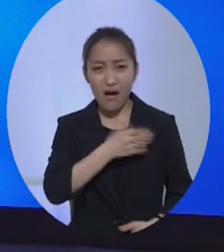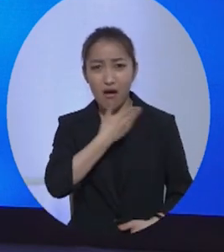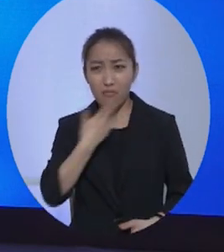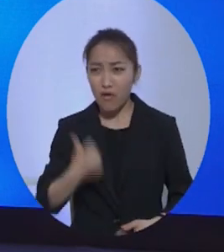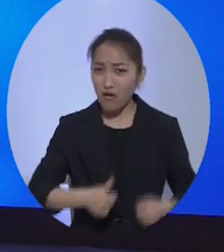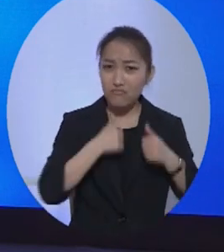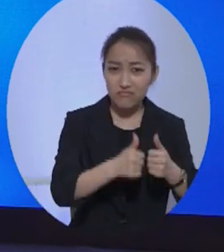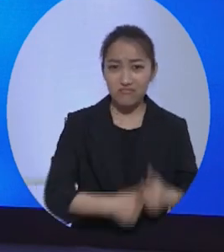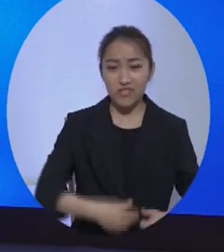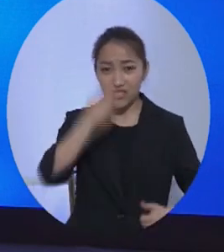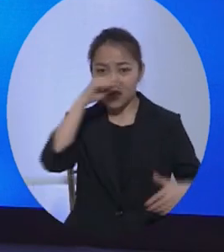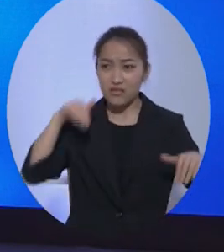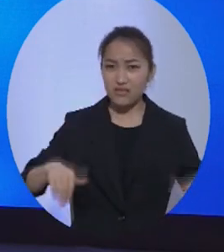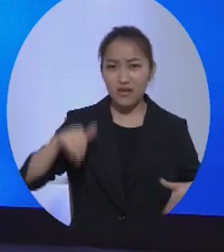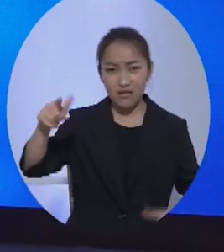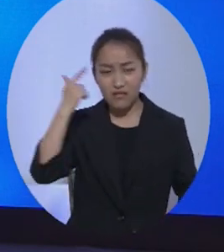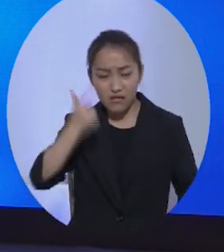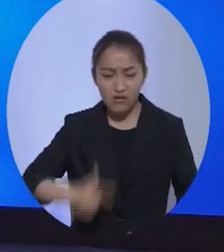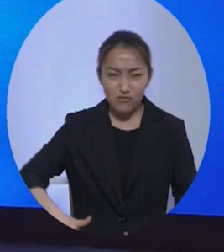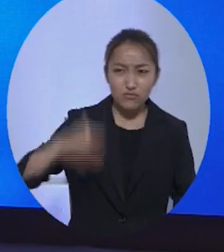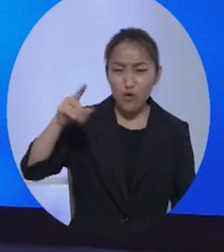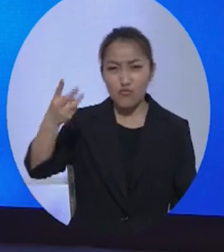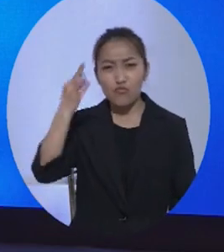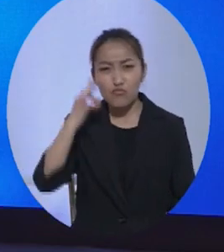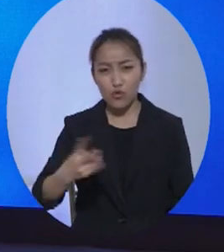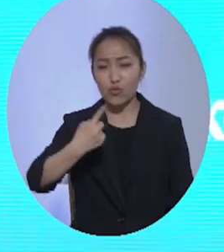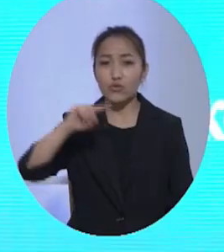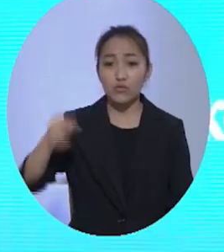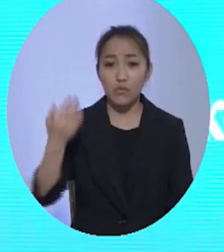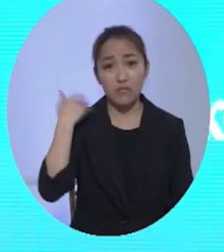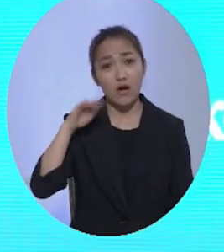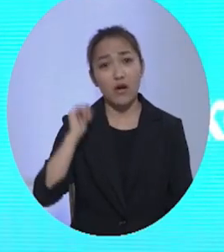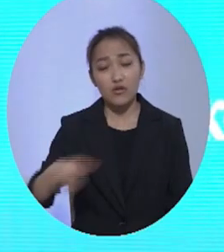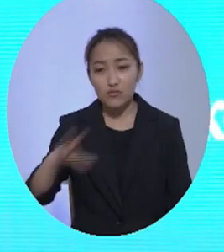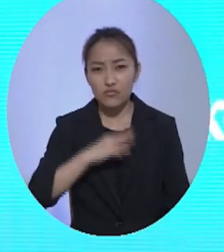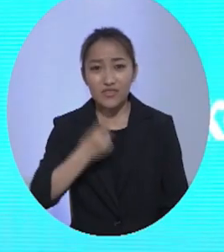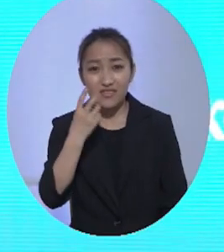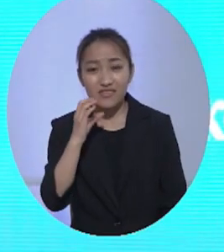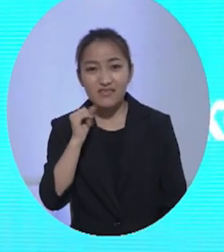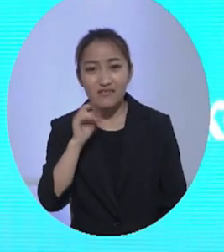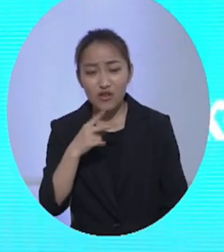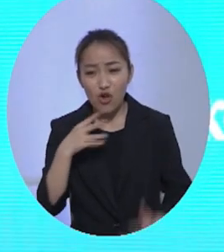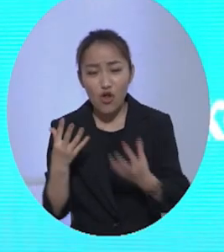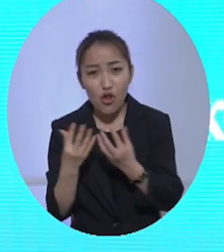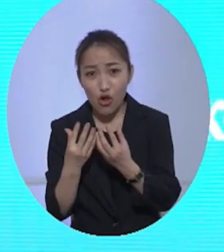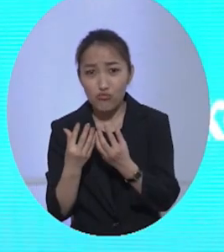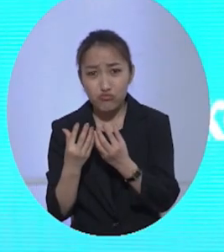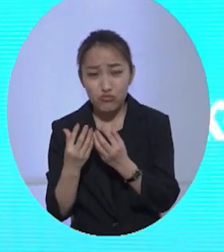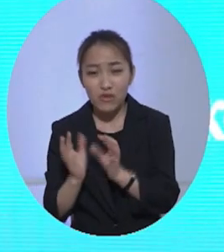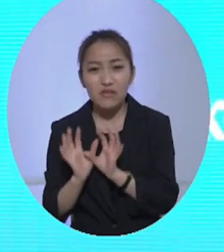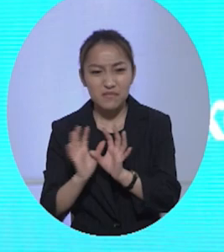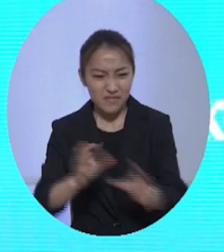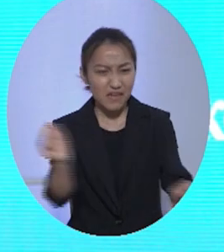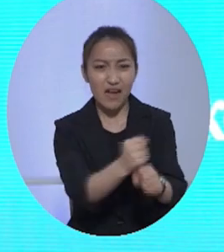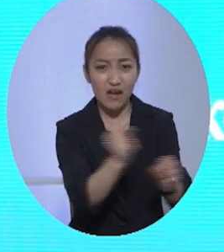дээд язгууртан болохыг хүлээн зөвшөөрч ирсэн. Нэрээ тийм байгаад цөмөрөө сая хүрхгүй юм чинь харигслаад ах юм бол